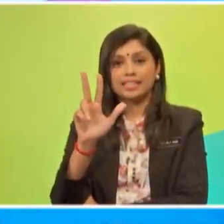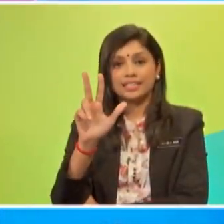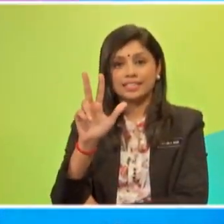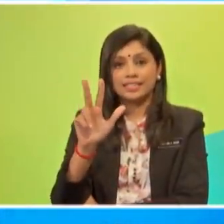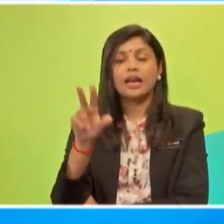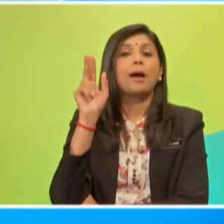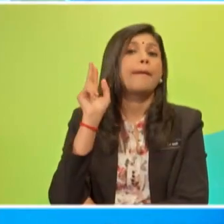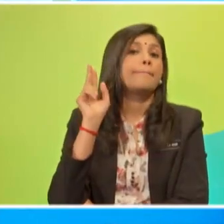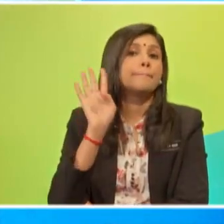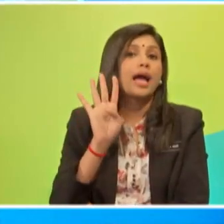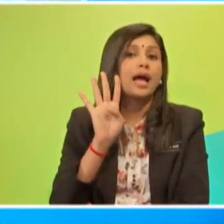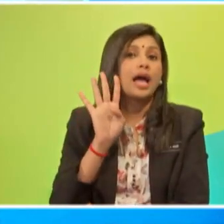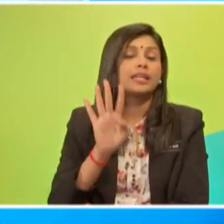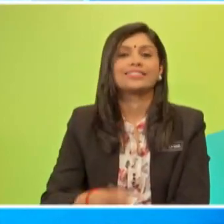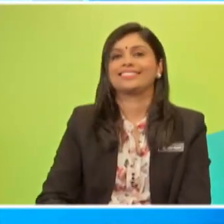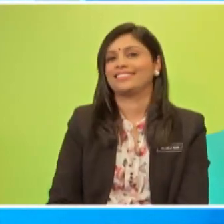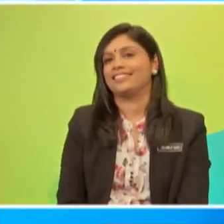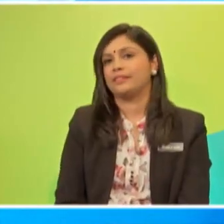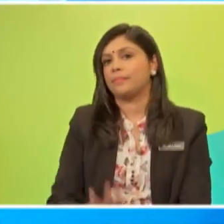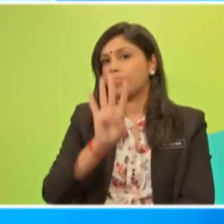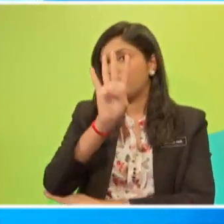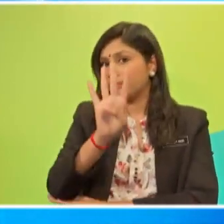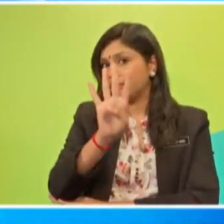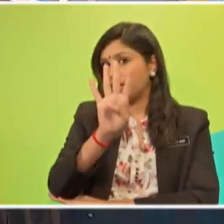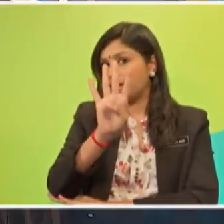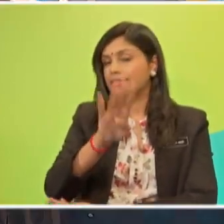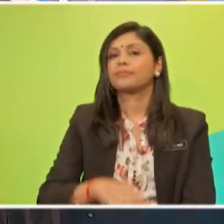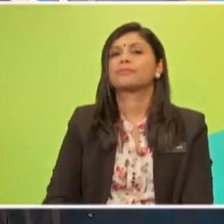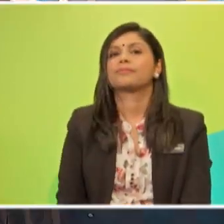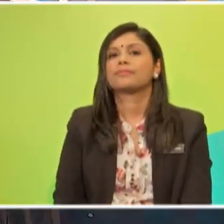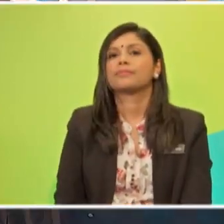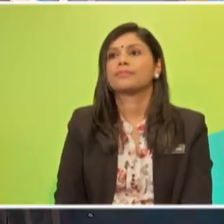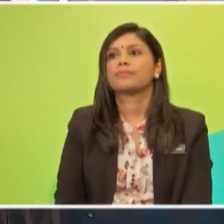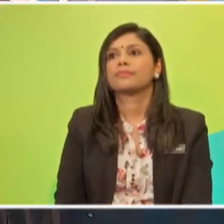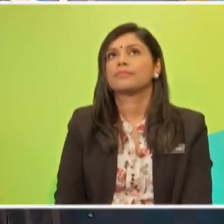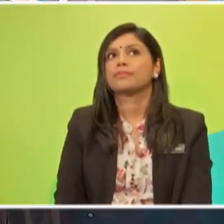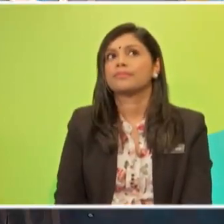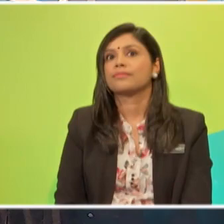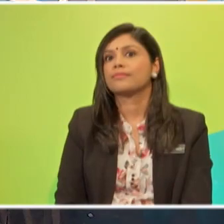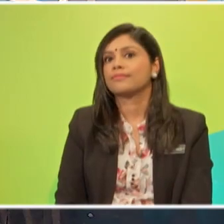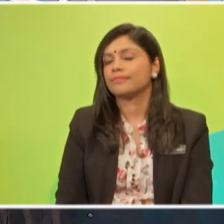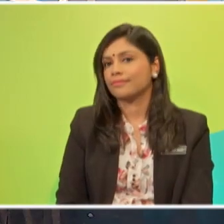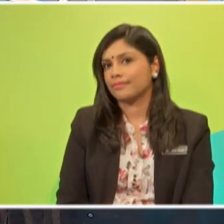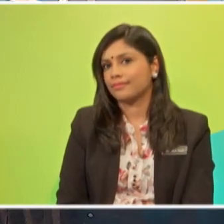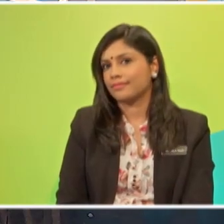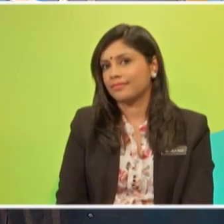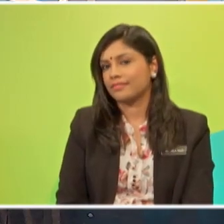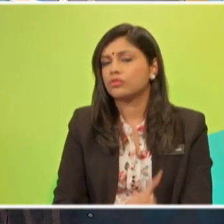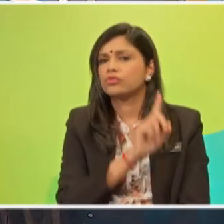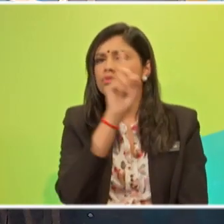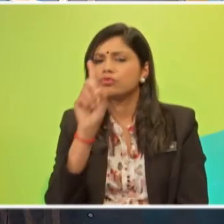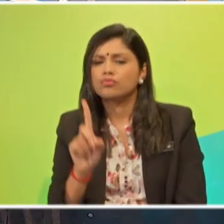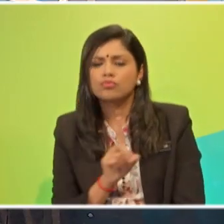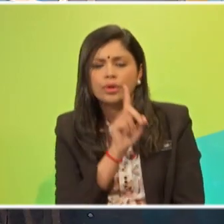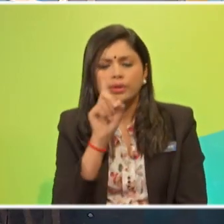tiga, empat. Empat. Ya, betul. Okey, jom kita cari mana satu